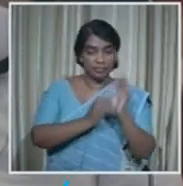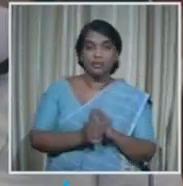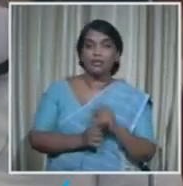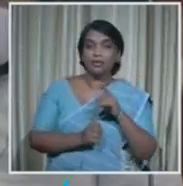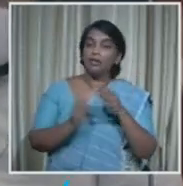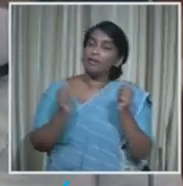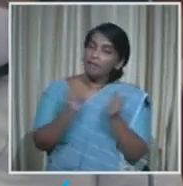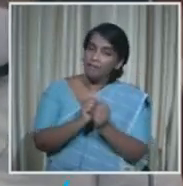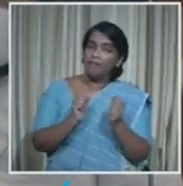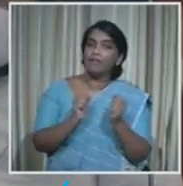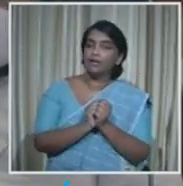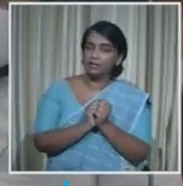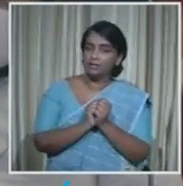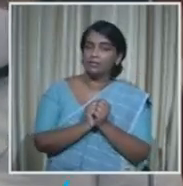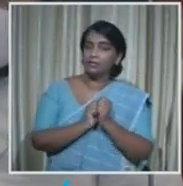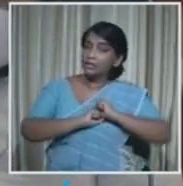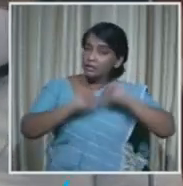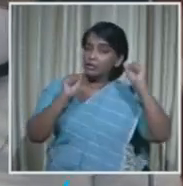සටනට